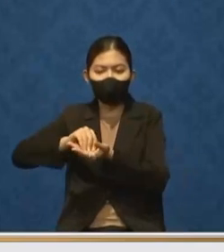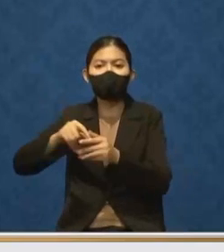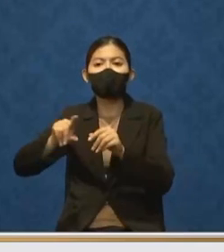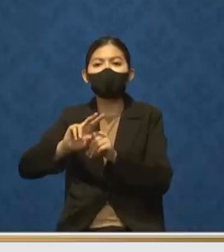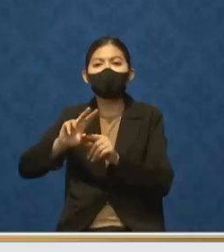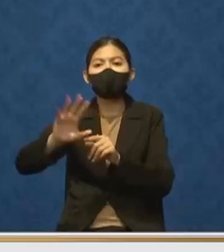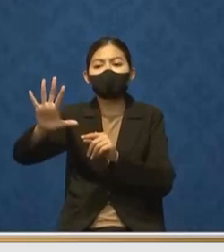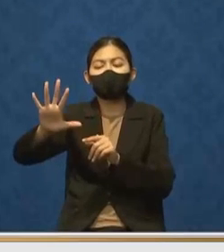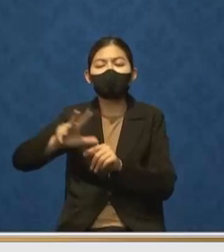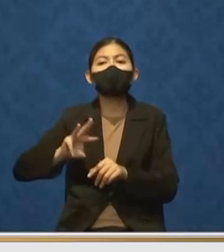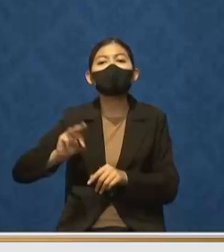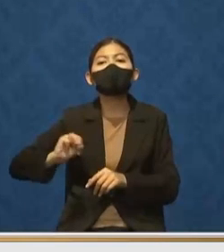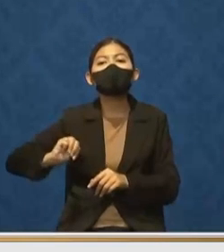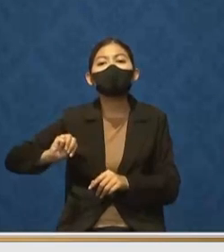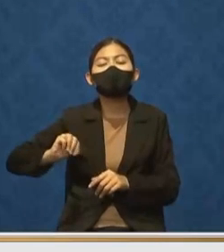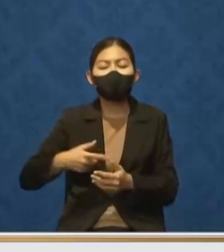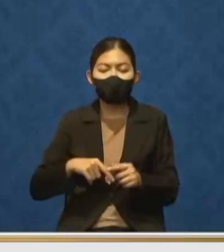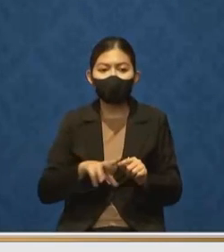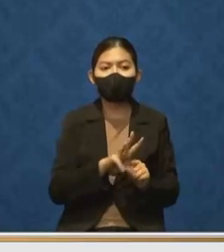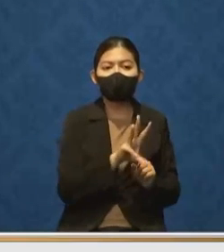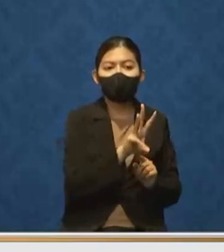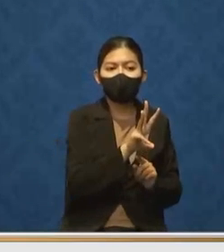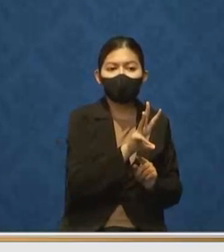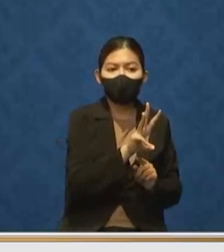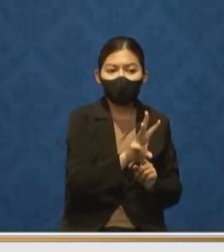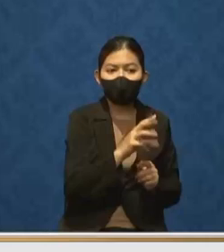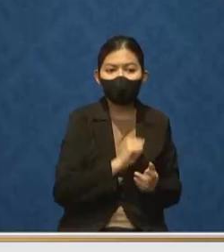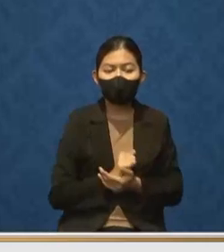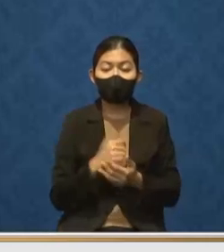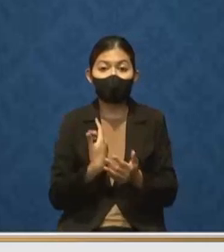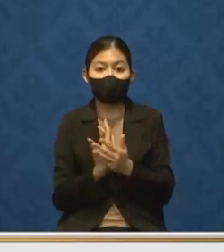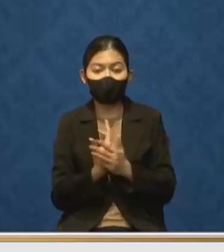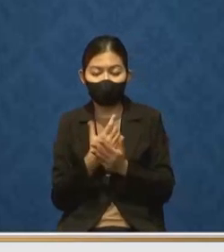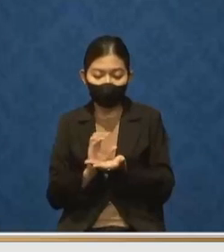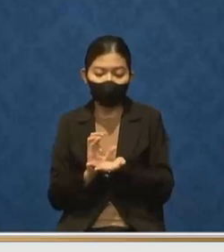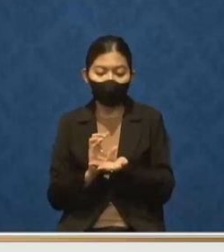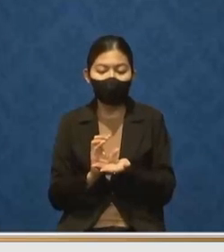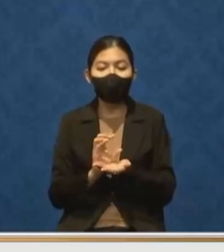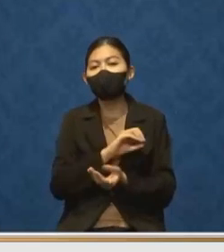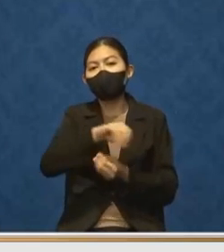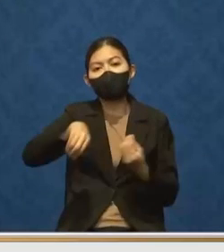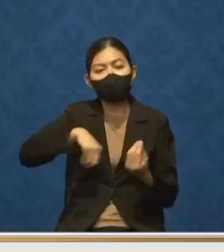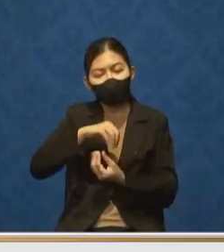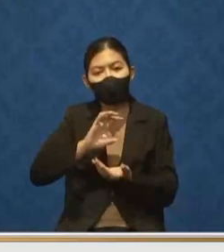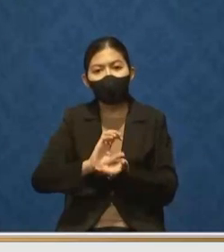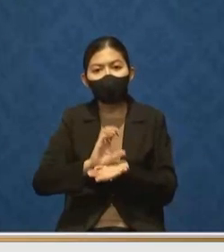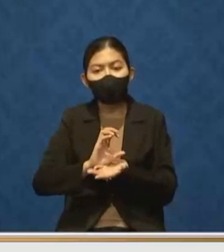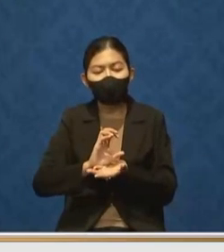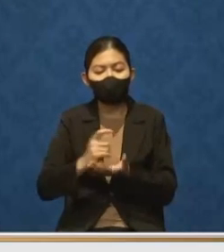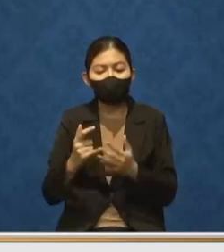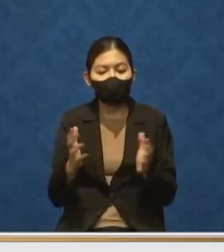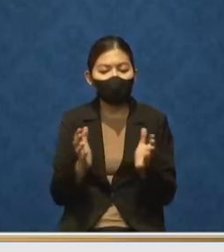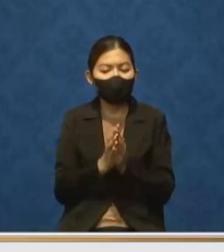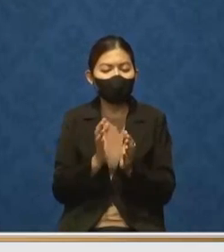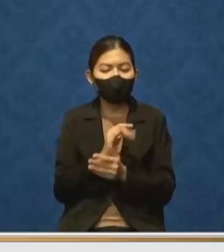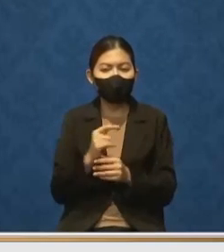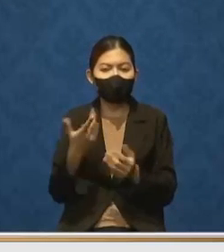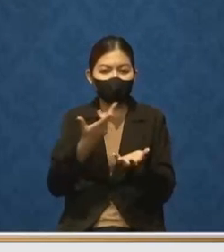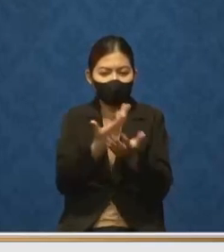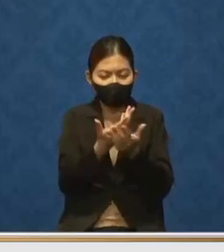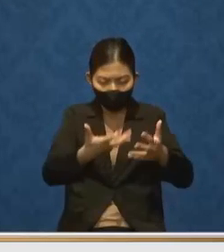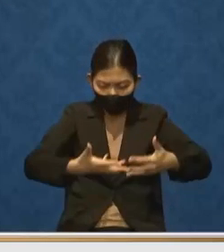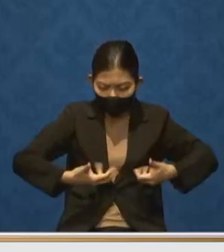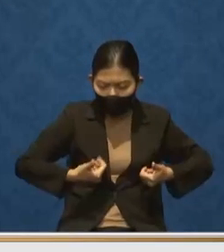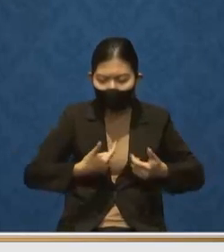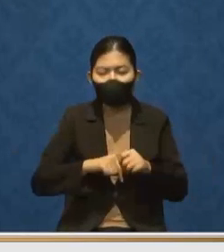ง 6. รายงานเกี่ยวกับสถานะเงินนอกงบประมาณและแผนการใช้จ่ายเงินนอกงบประมาณโดยรวมของหน่วยรับงบประมาณแสดงไว้ใน